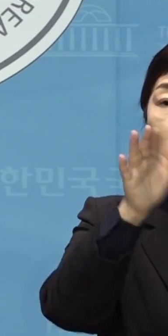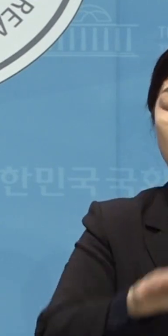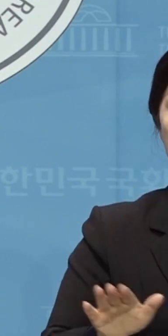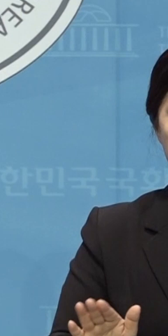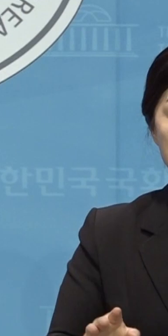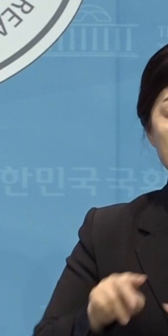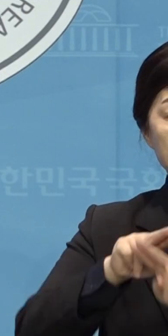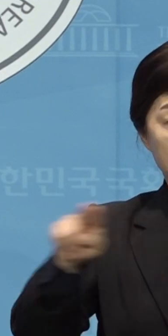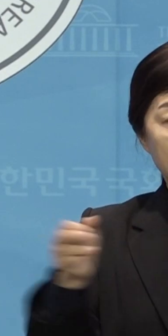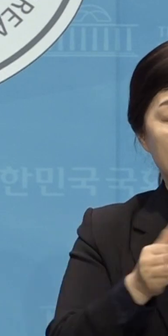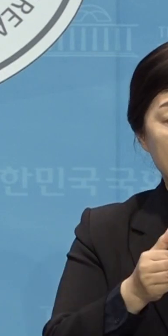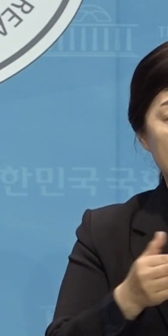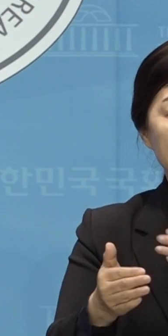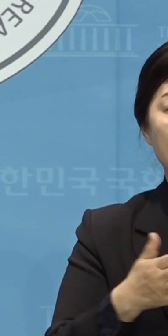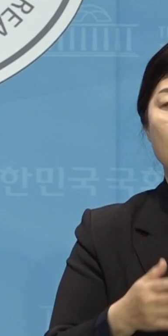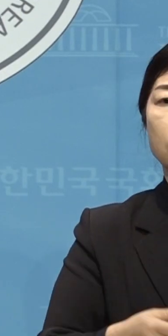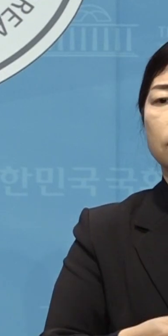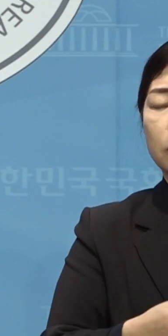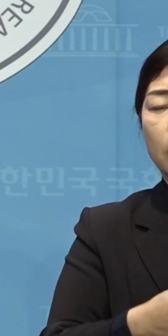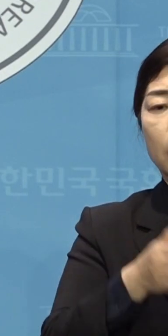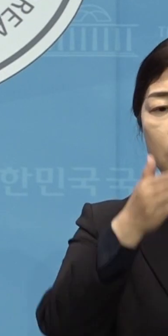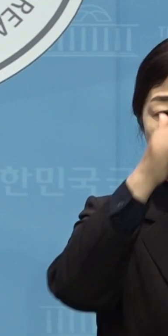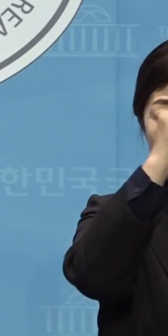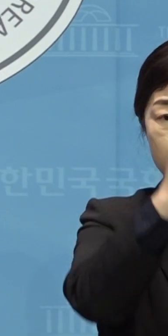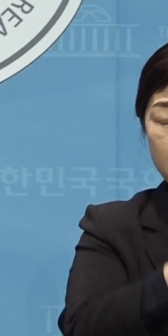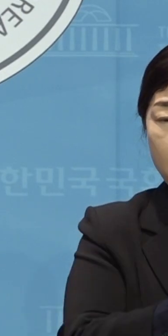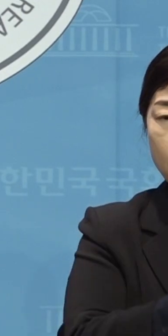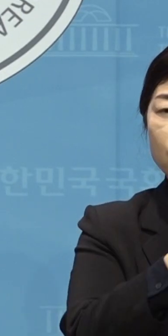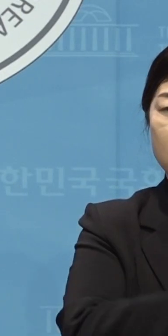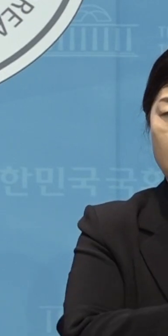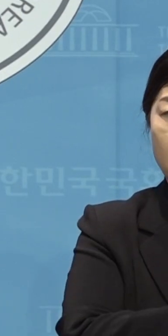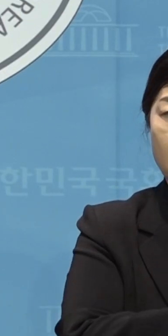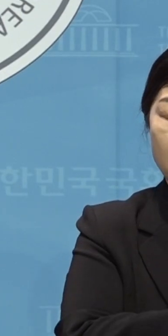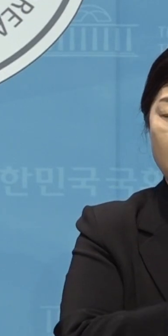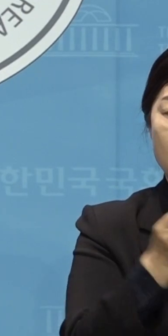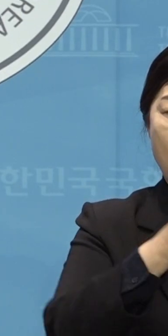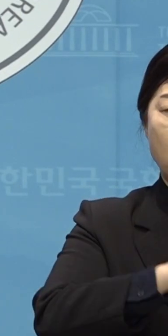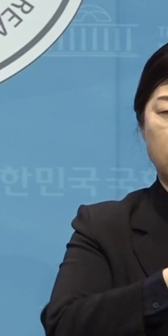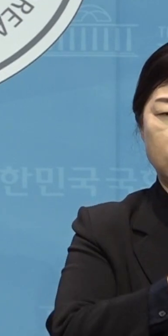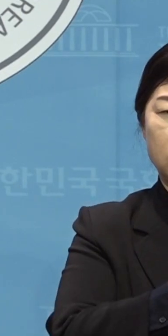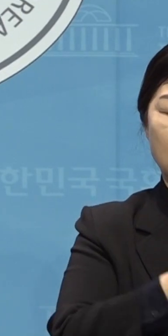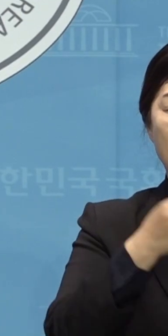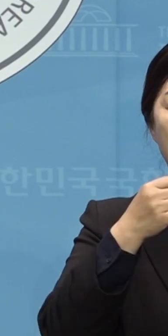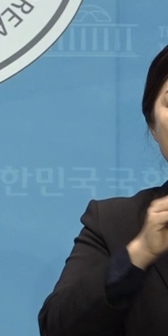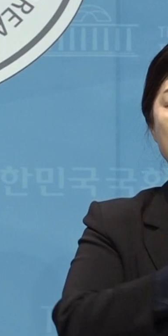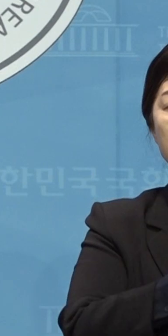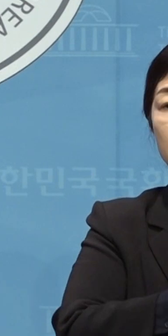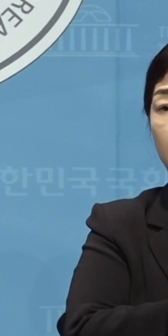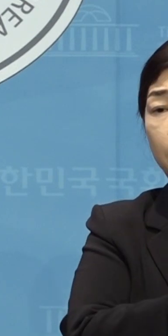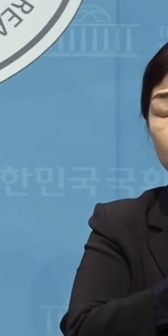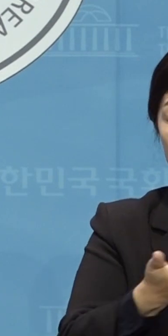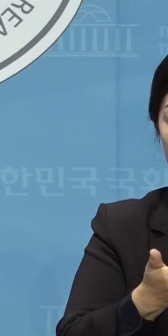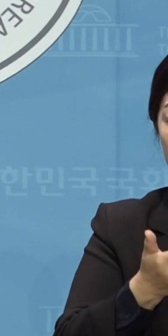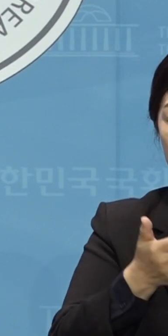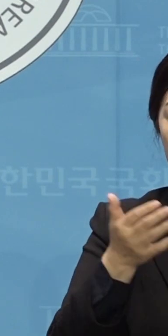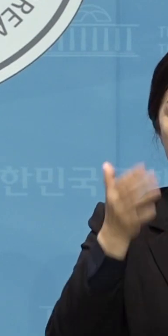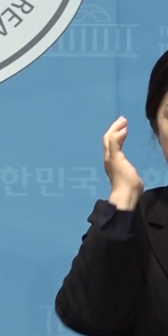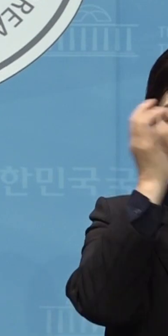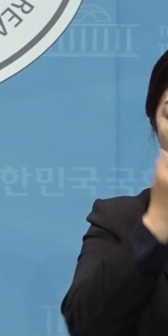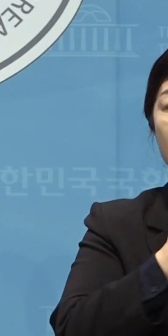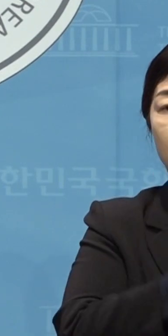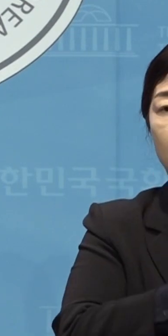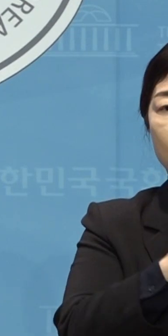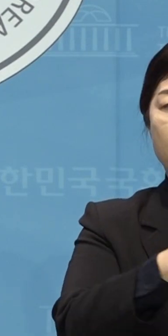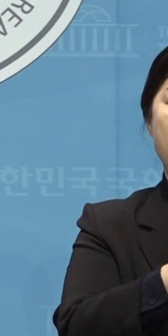함으로써 그동안 이 절차를 둘러싼 자의적인 해석과 그것을 통해서 혼란을 야기했던